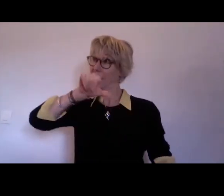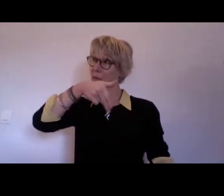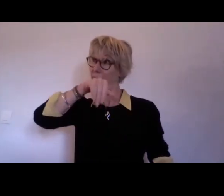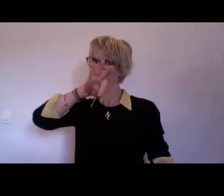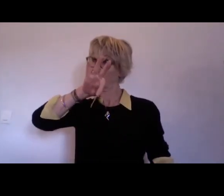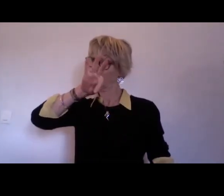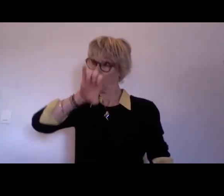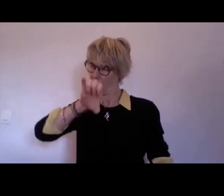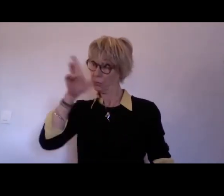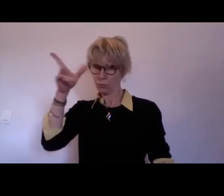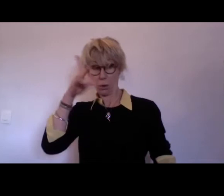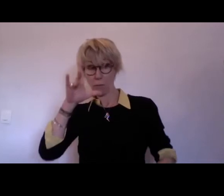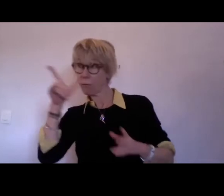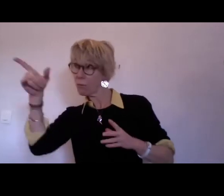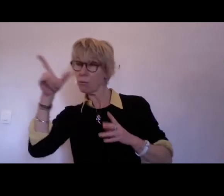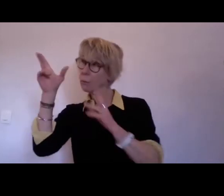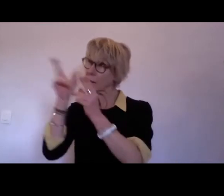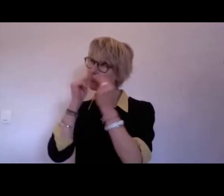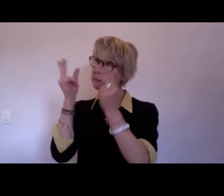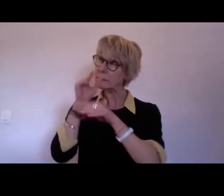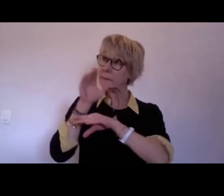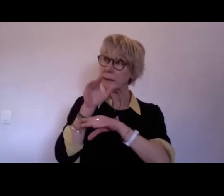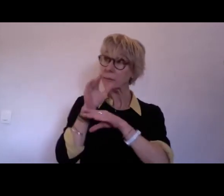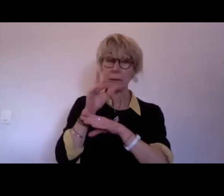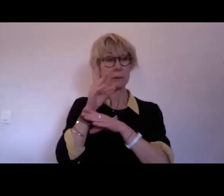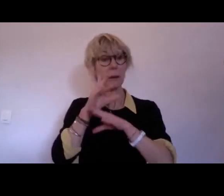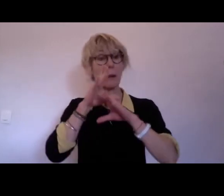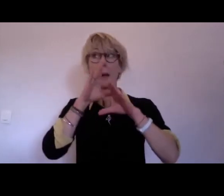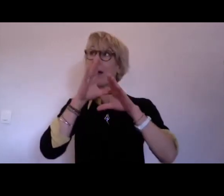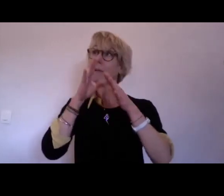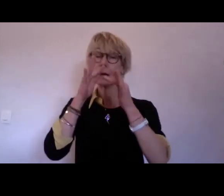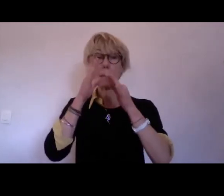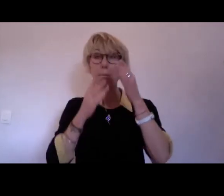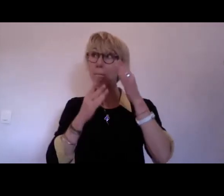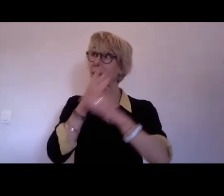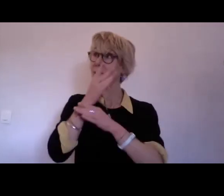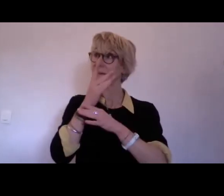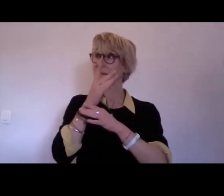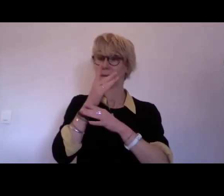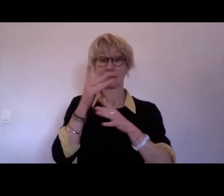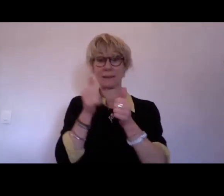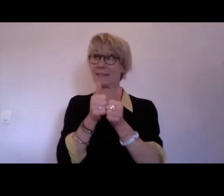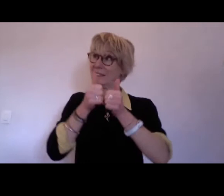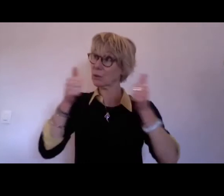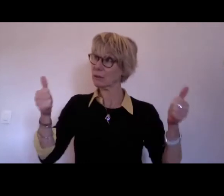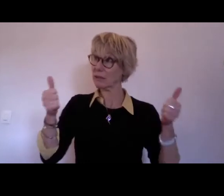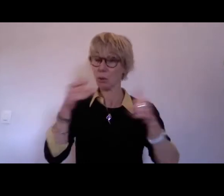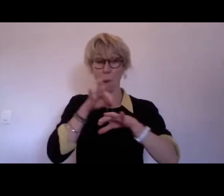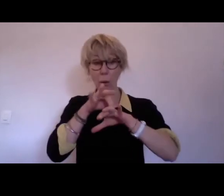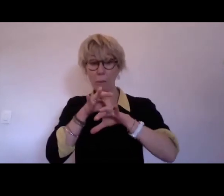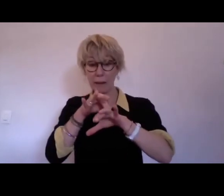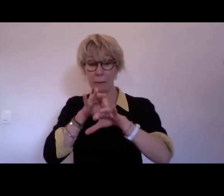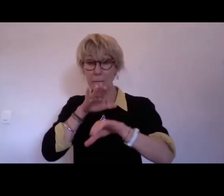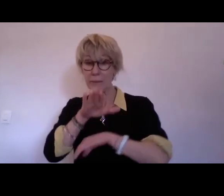mesures de distanciation sociale. Est-ce que vous êtes là ? Je suis là, vous m'entendez ? Oui, bonjour. Bon, bonjour. Oui, je suis